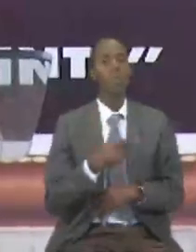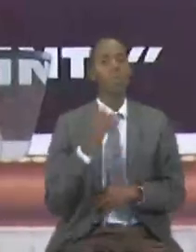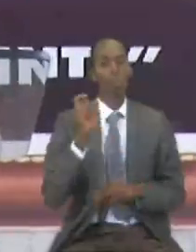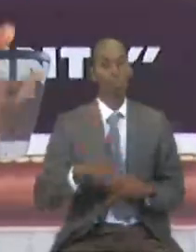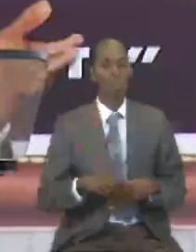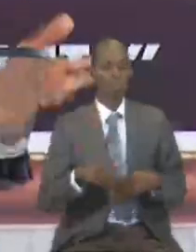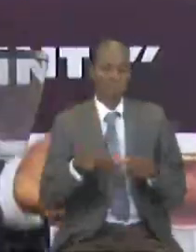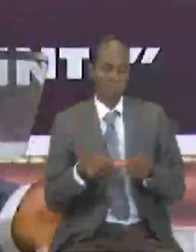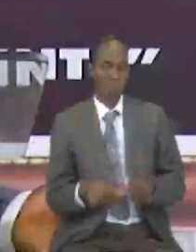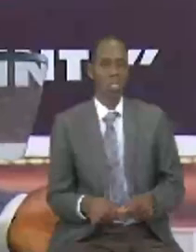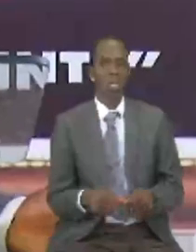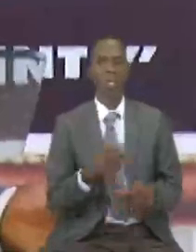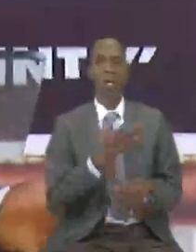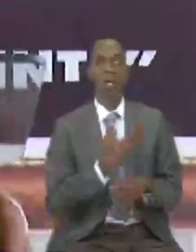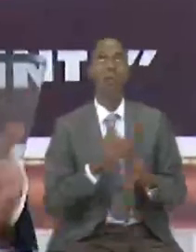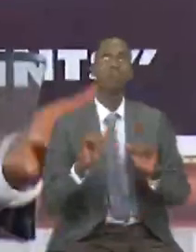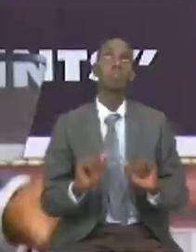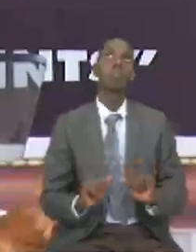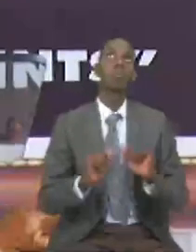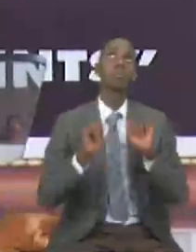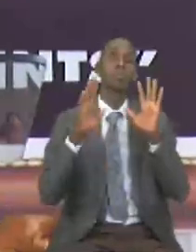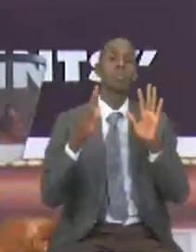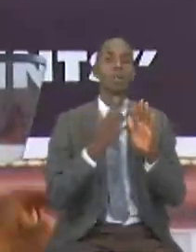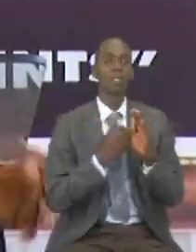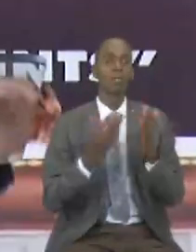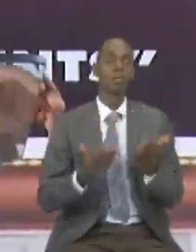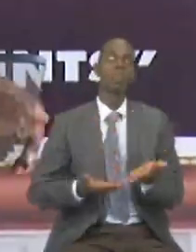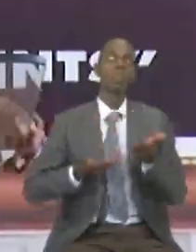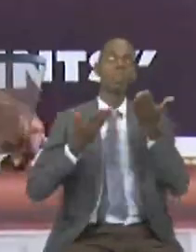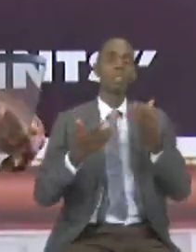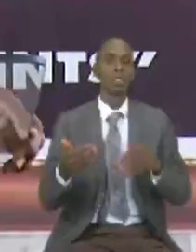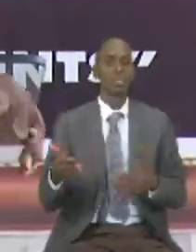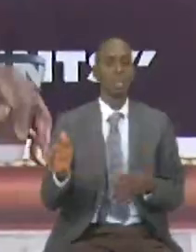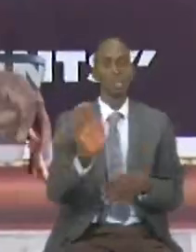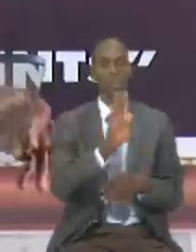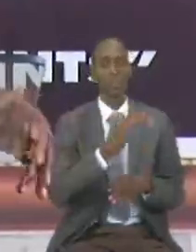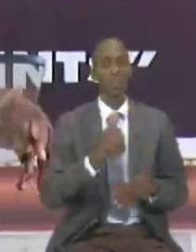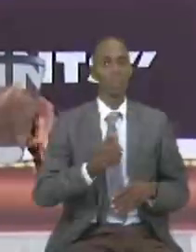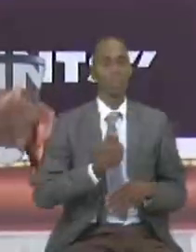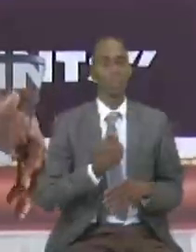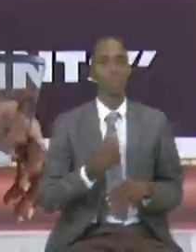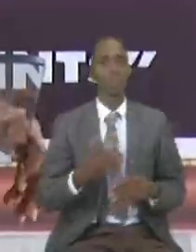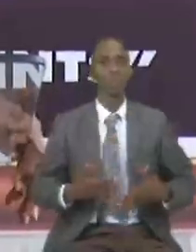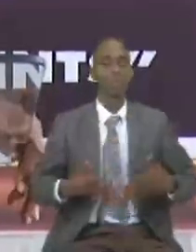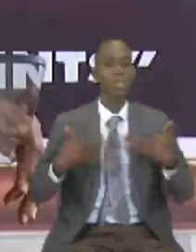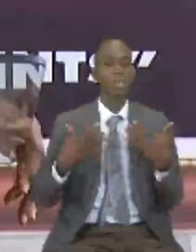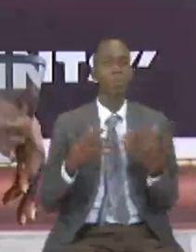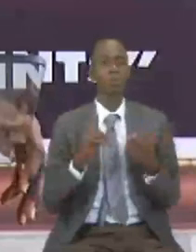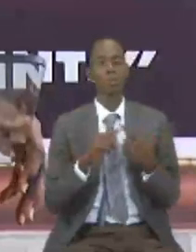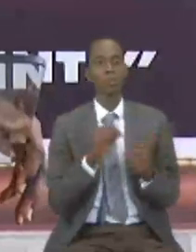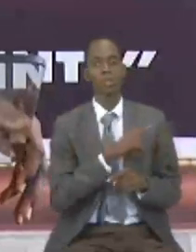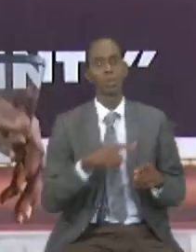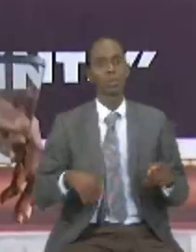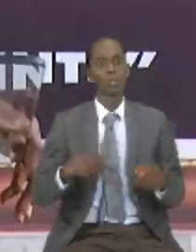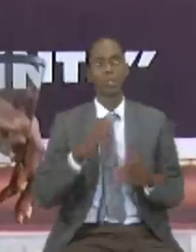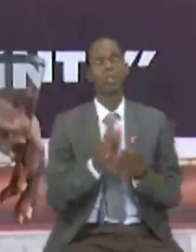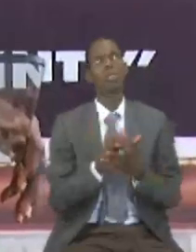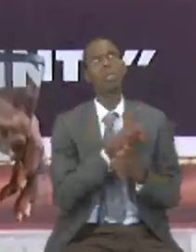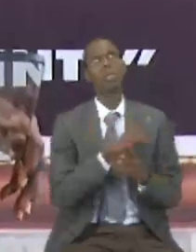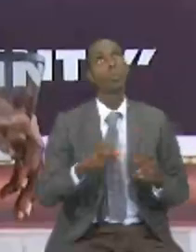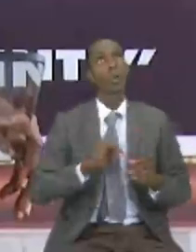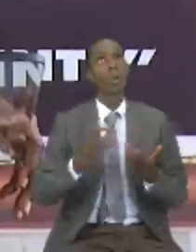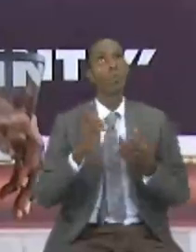devons demeurer en Christ et nous consacrer. On demeure dans le Seigneur, nous consacrons notre vie. Seigneur, je veux